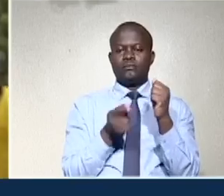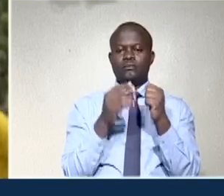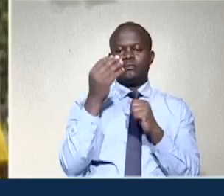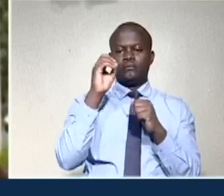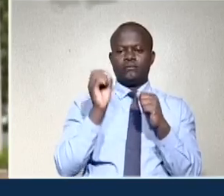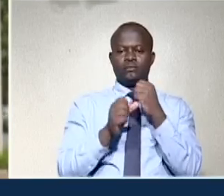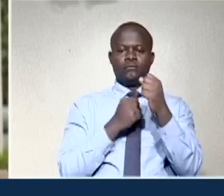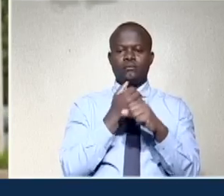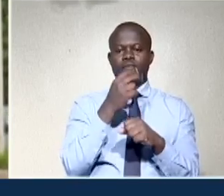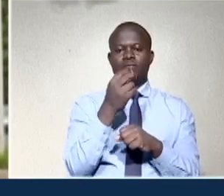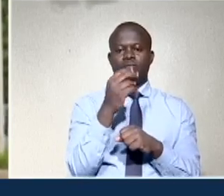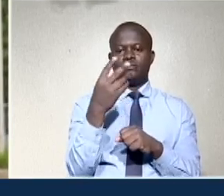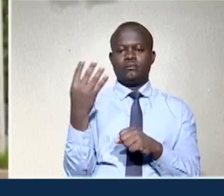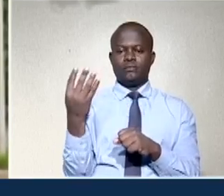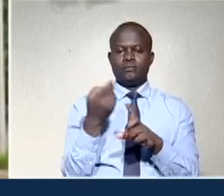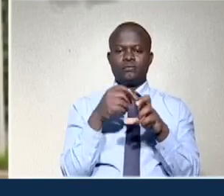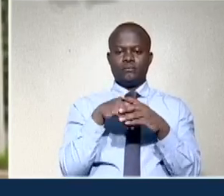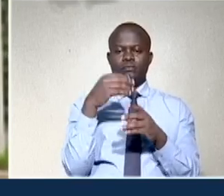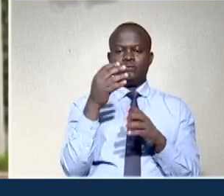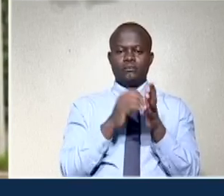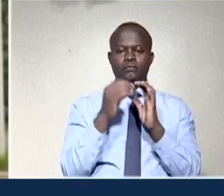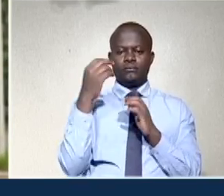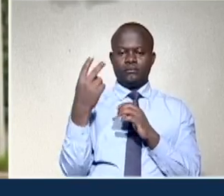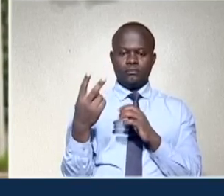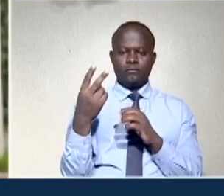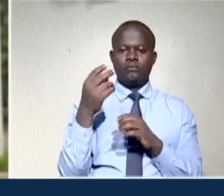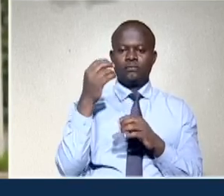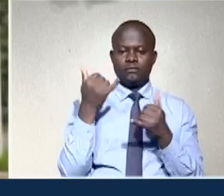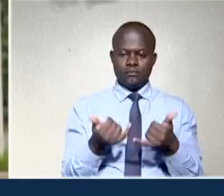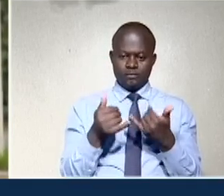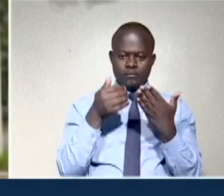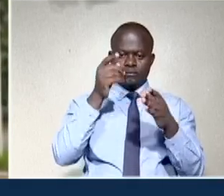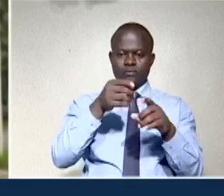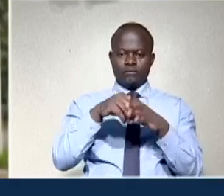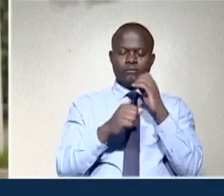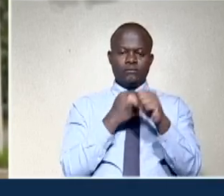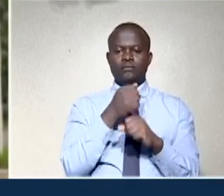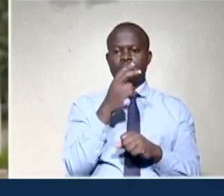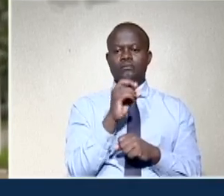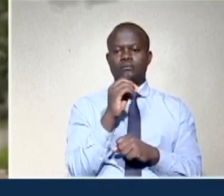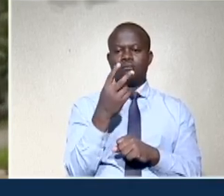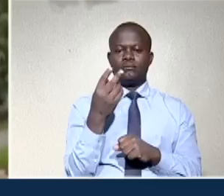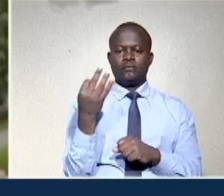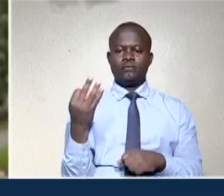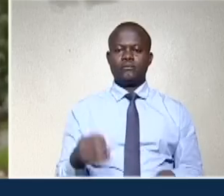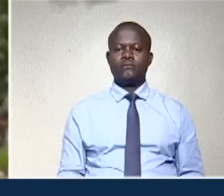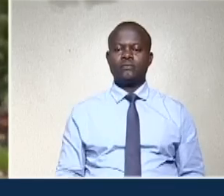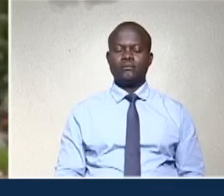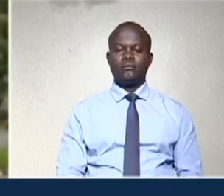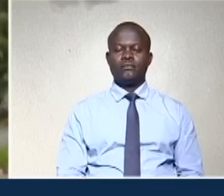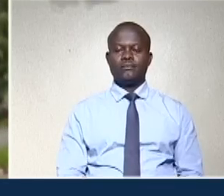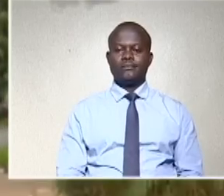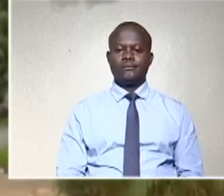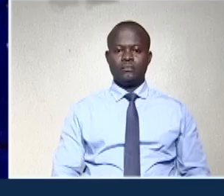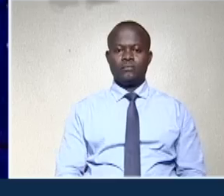muri 2024 zivuye kuri 5.2% ziriho ubu muri 2023. Kwizera Bosco mu mujyi